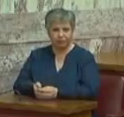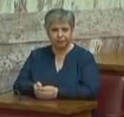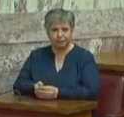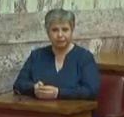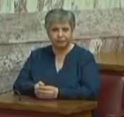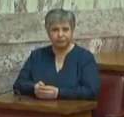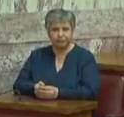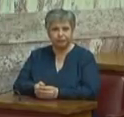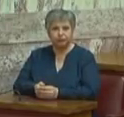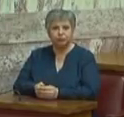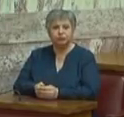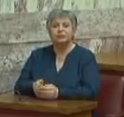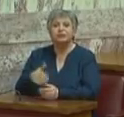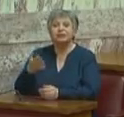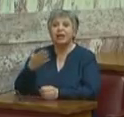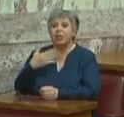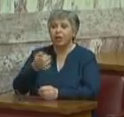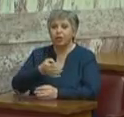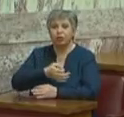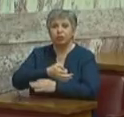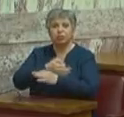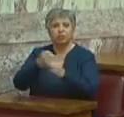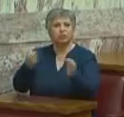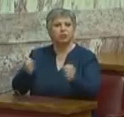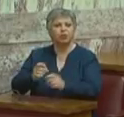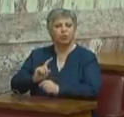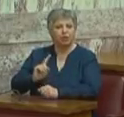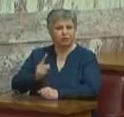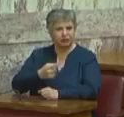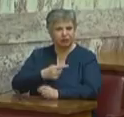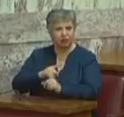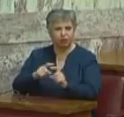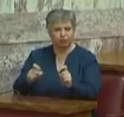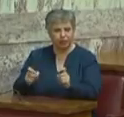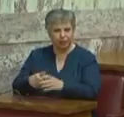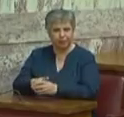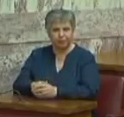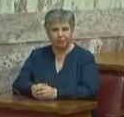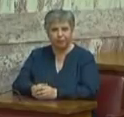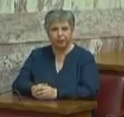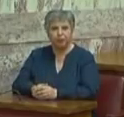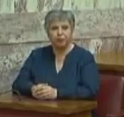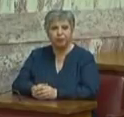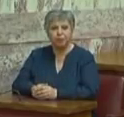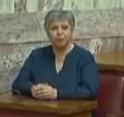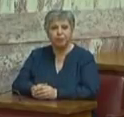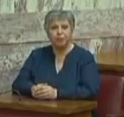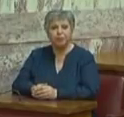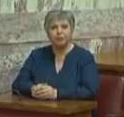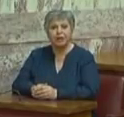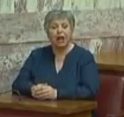Και θα σας πω κάτι, κυρίες και κύριοι συνάδελφοι, γιατί το είχαμε ζήσει σε αυτή την αίθουσα. Το σενάριο της αριστερής